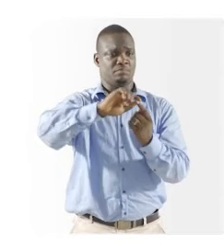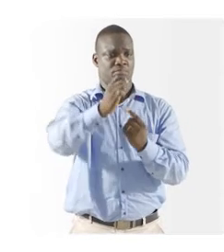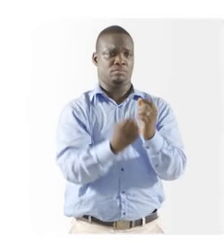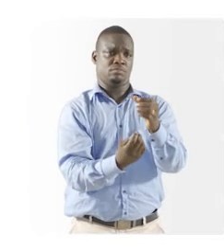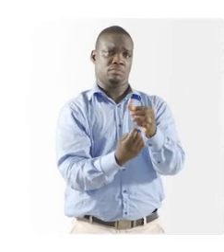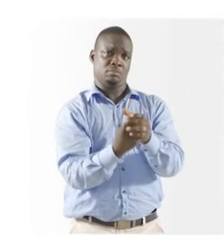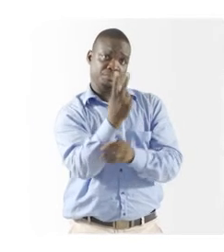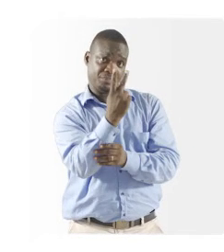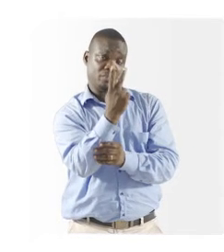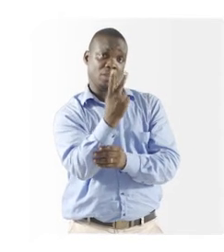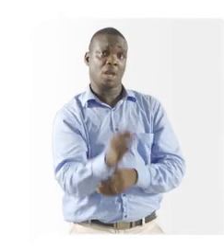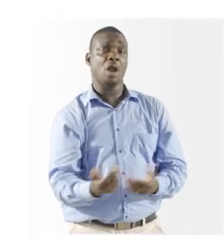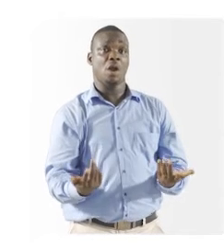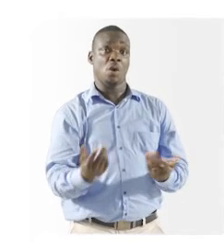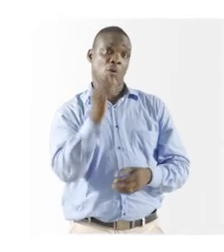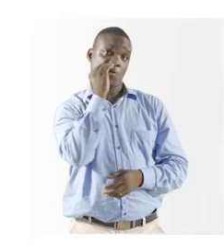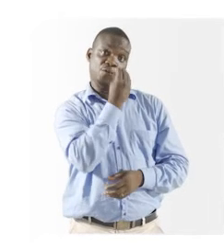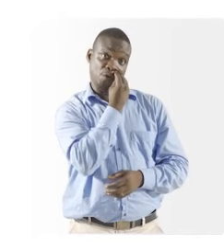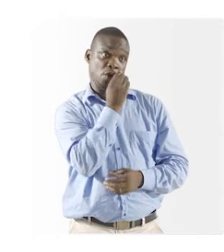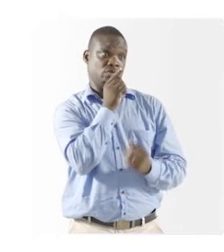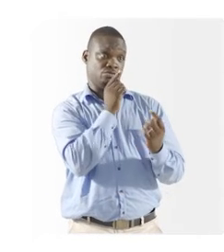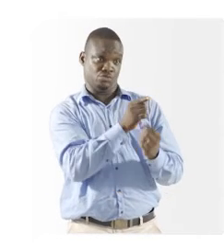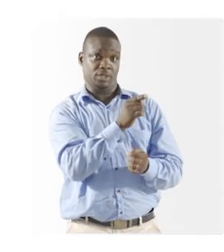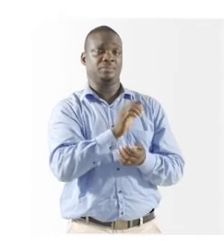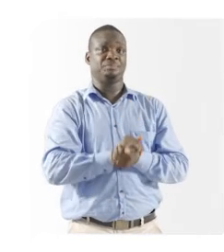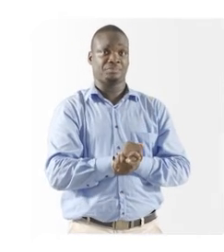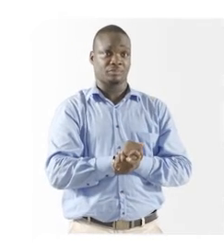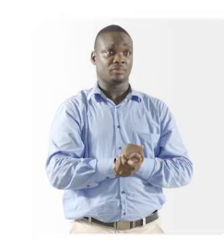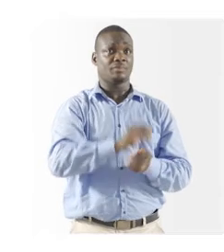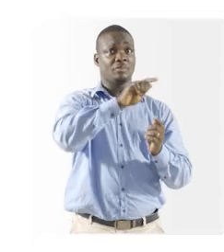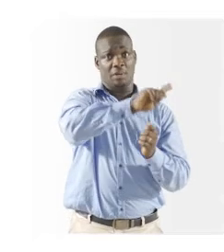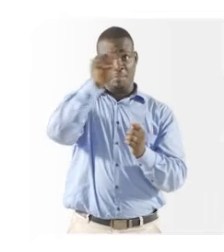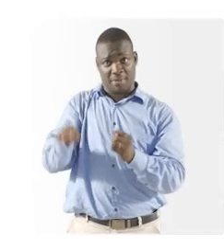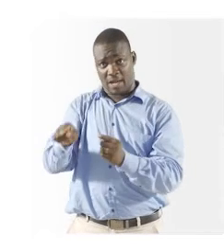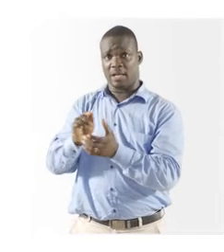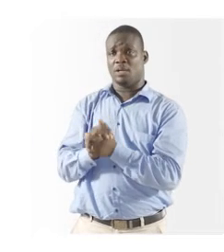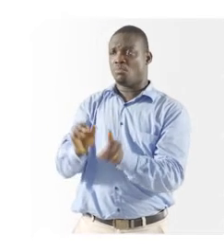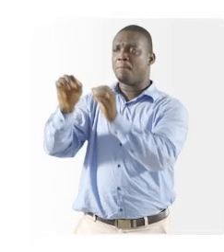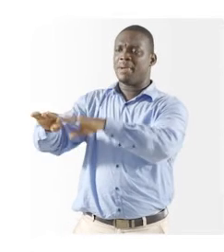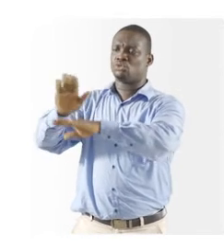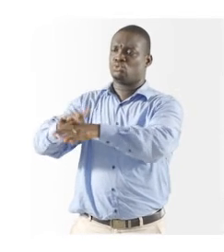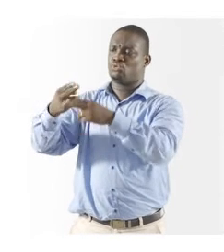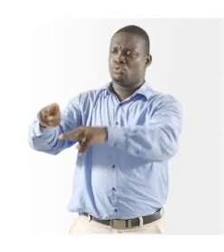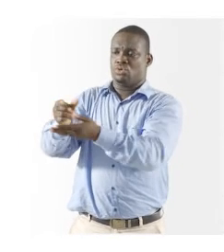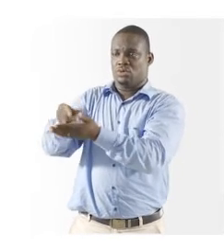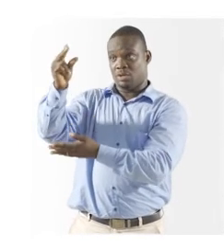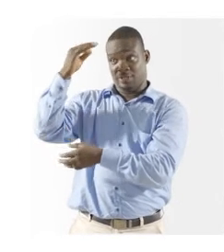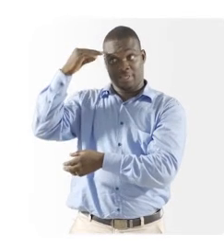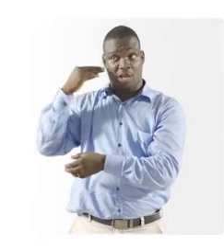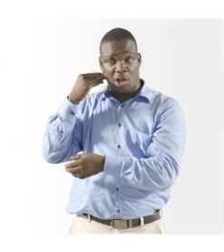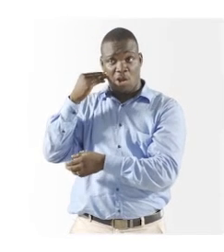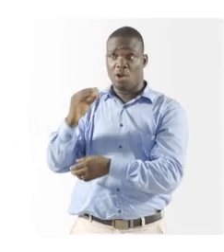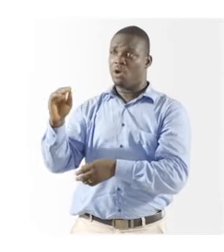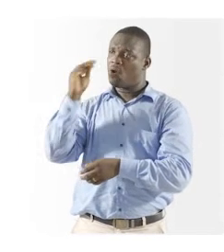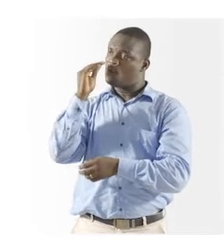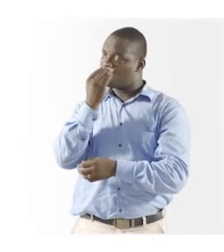pollen se dépose sur le stigmate de la même fleur, on parle de